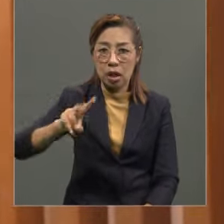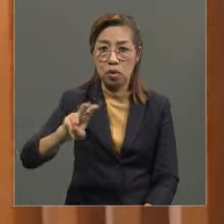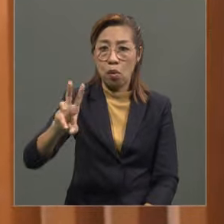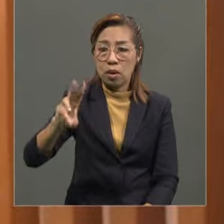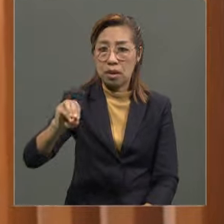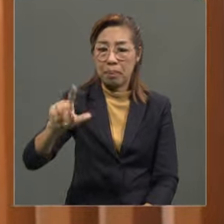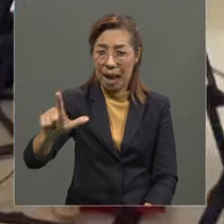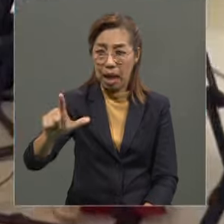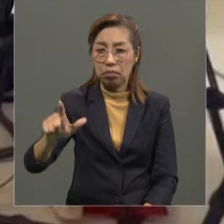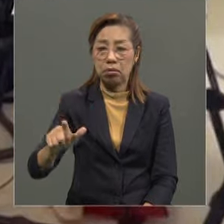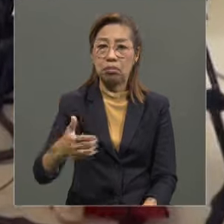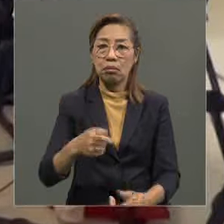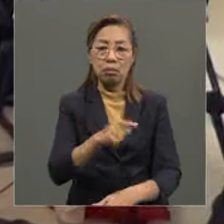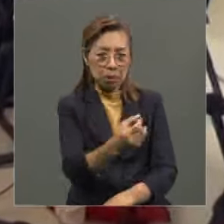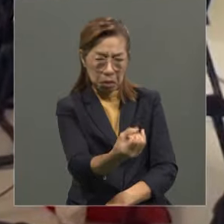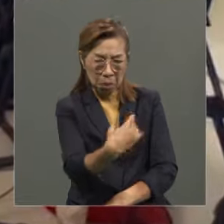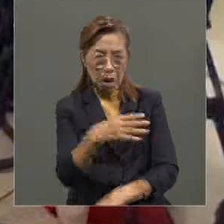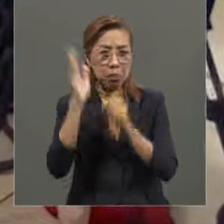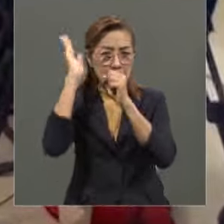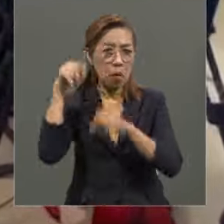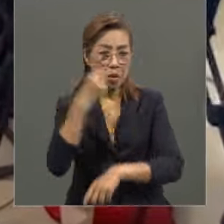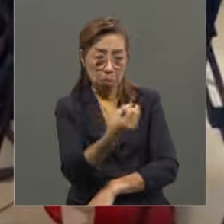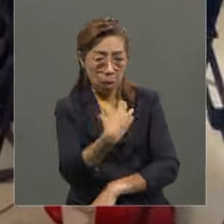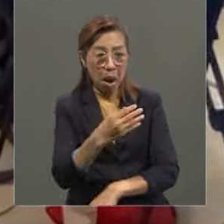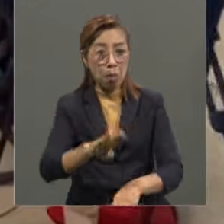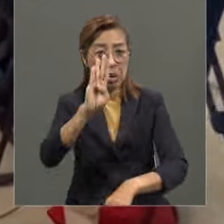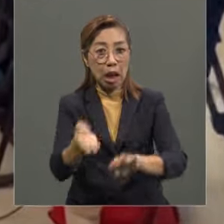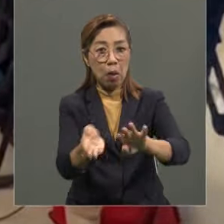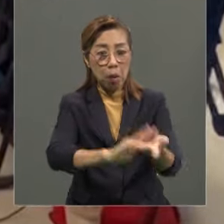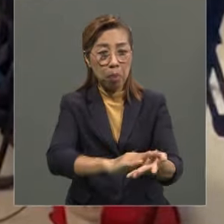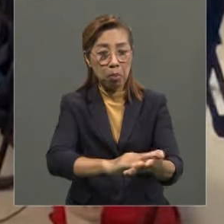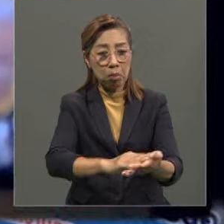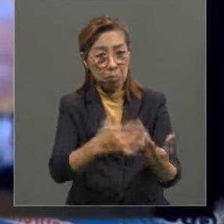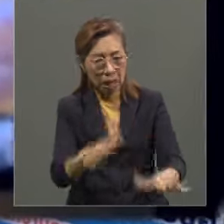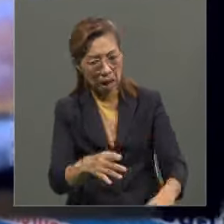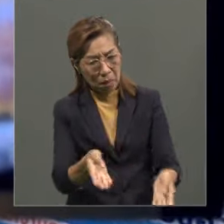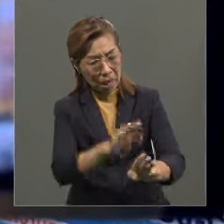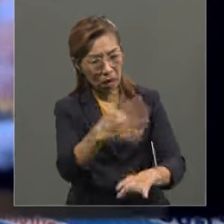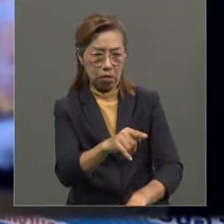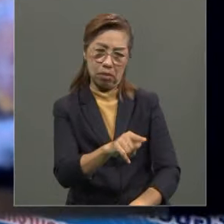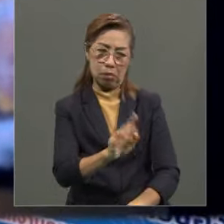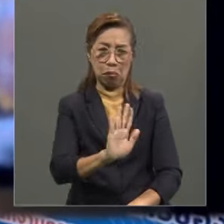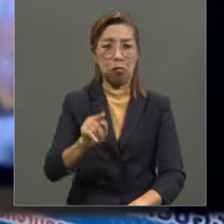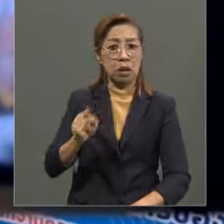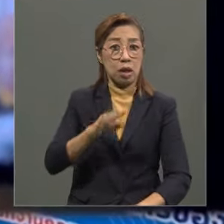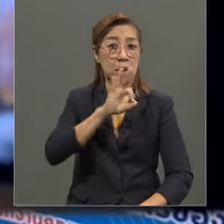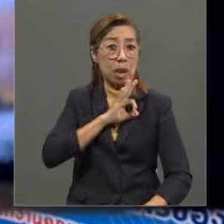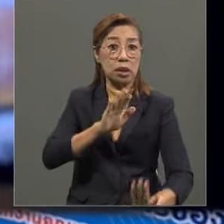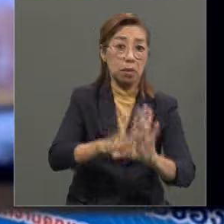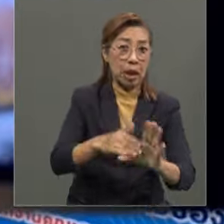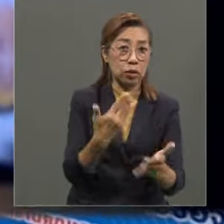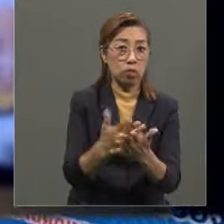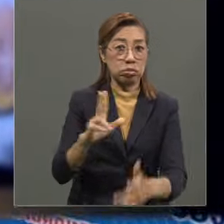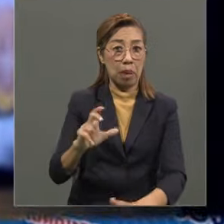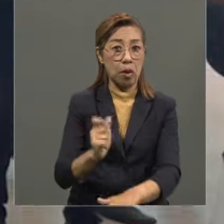ล้านบาทที่บอกว่าบริษัทเจ๊งจึงไม่น่าจะเป็นไปได้อีกทั้งมีการเก็บค่าสมาชิกคนละ300บาทด้วยเนื่องจ